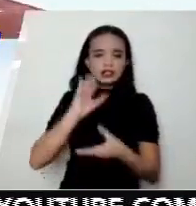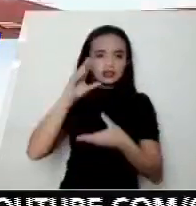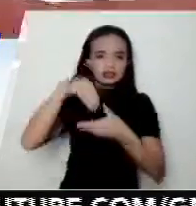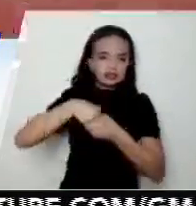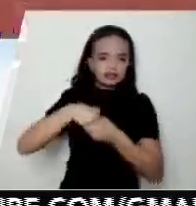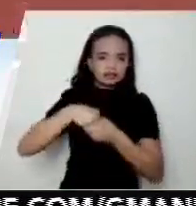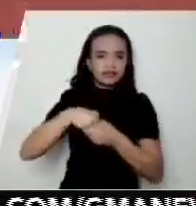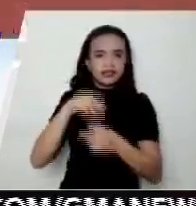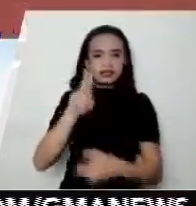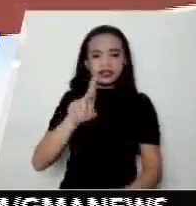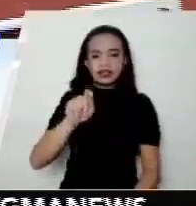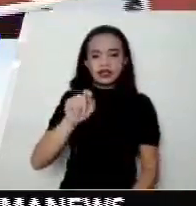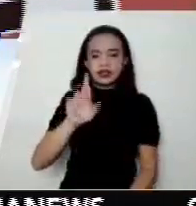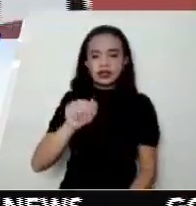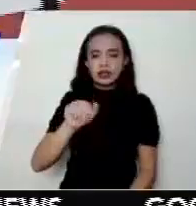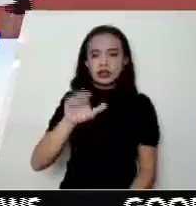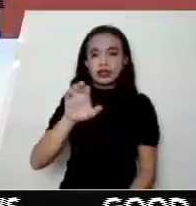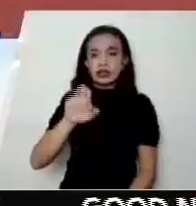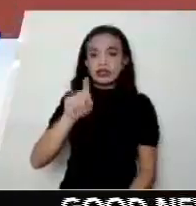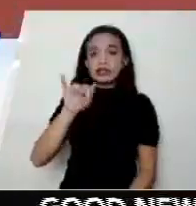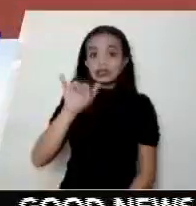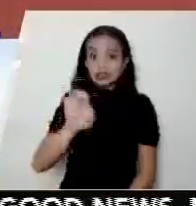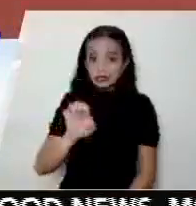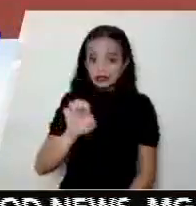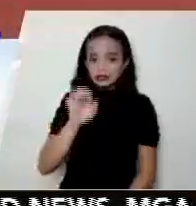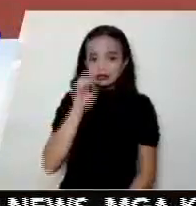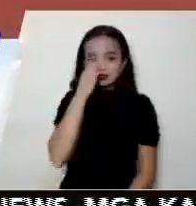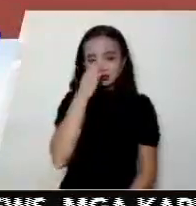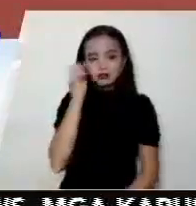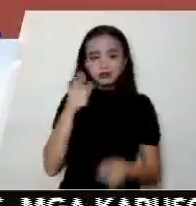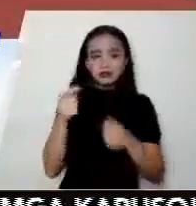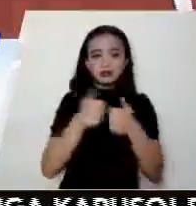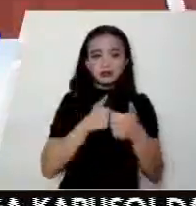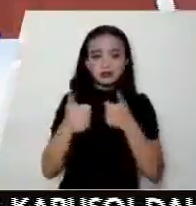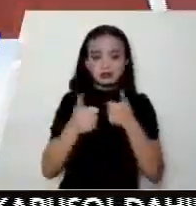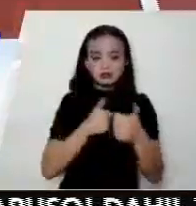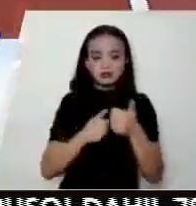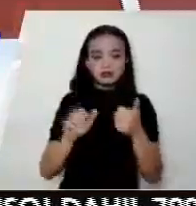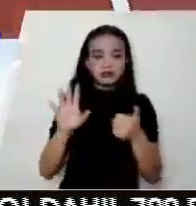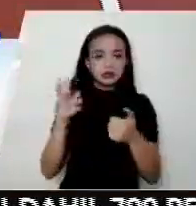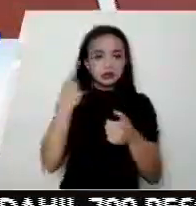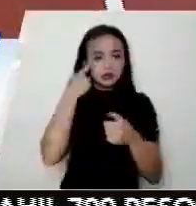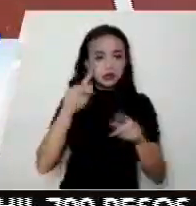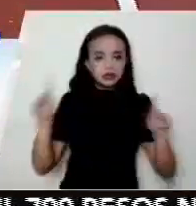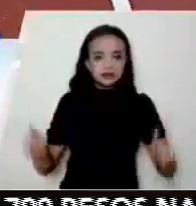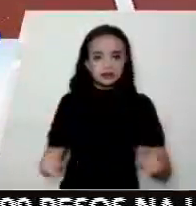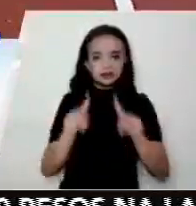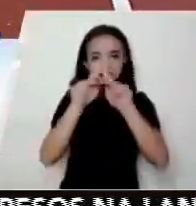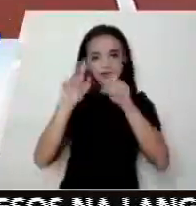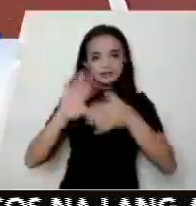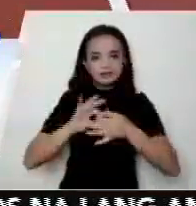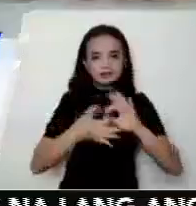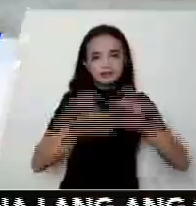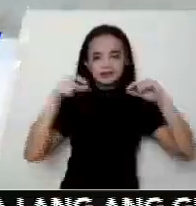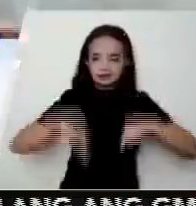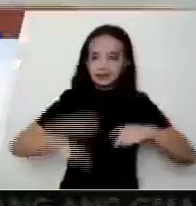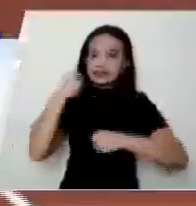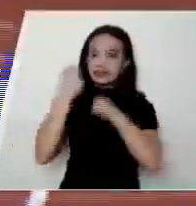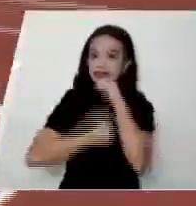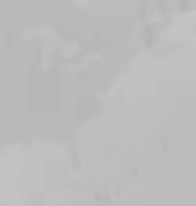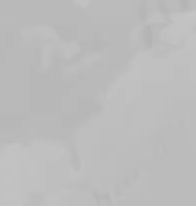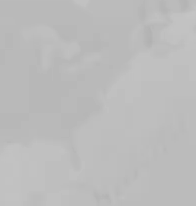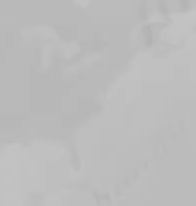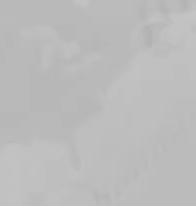Elite 6-meter club. Natakdang lumaban si Obiena para sa Paris Olympics ngayong taon.